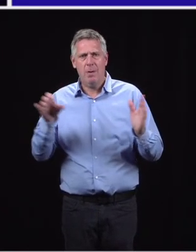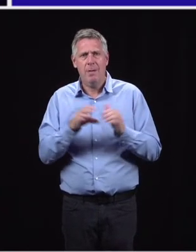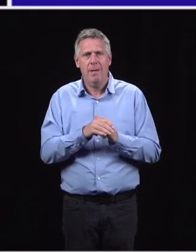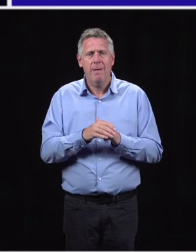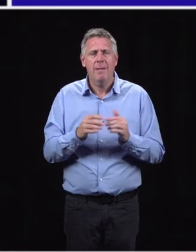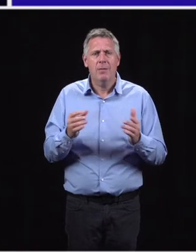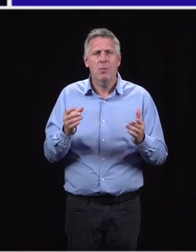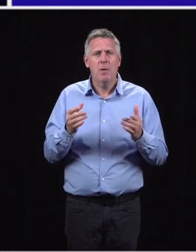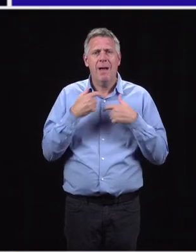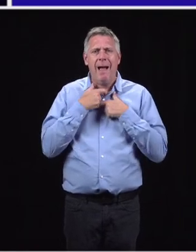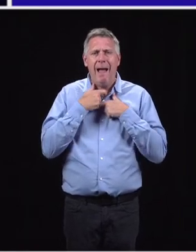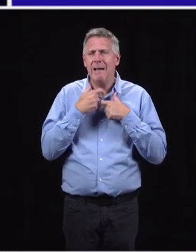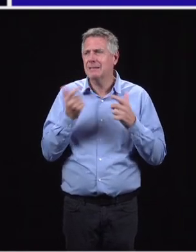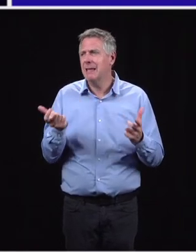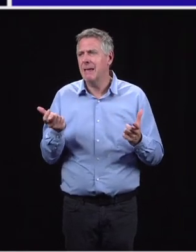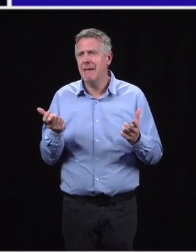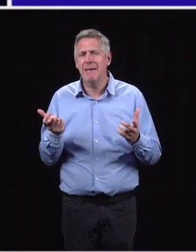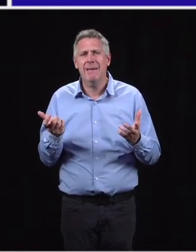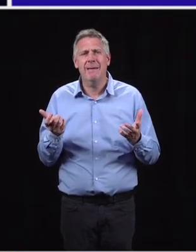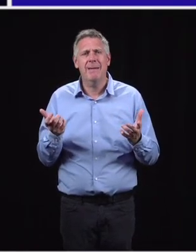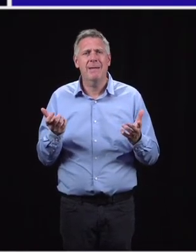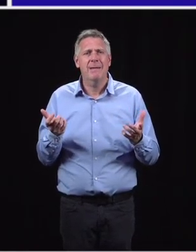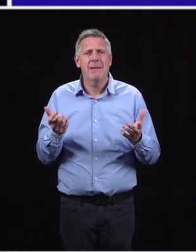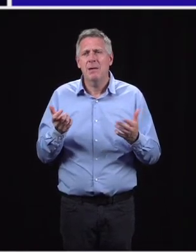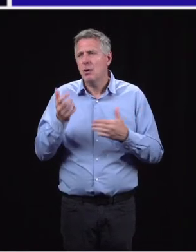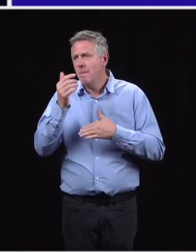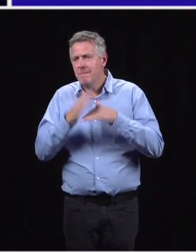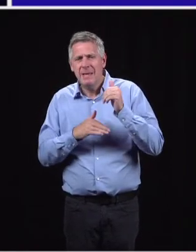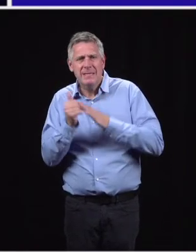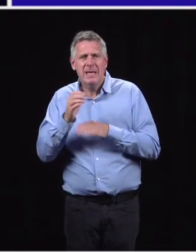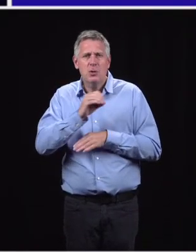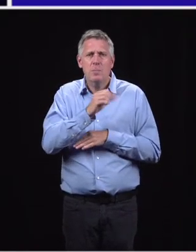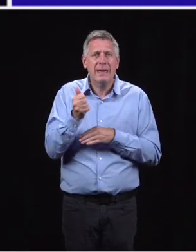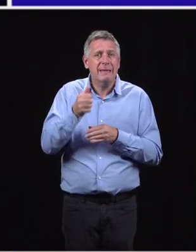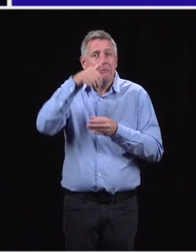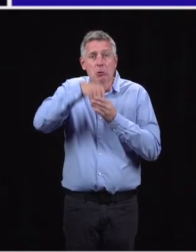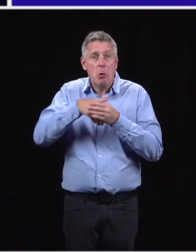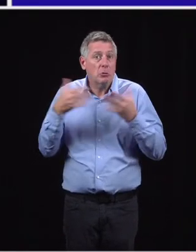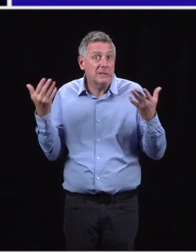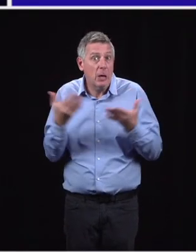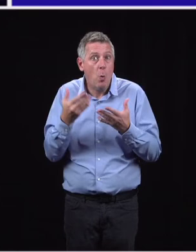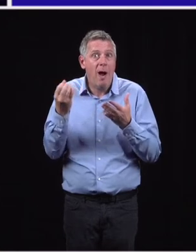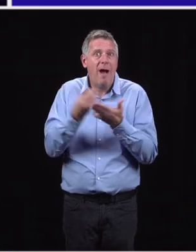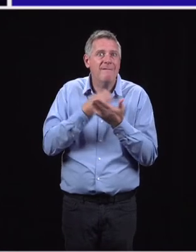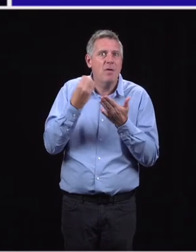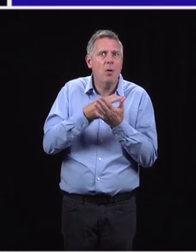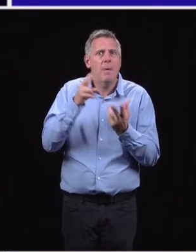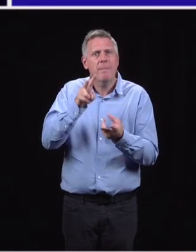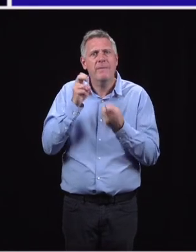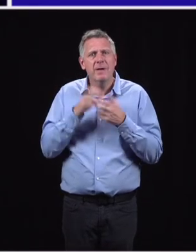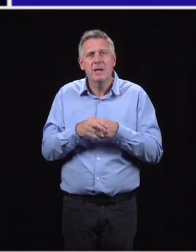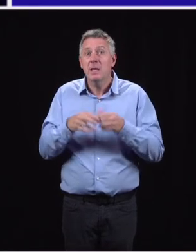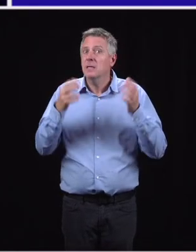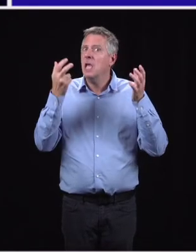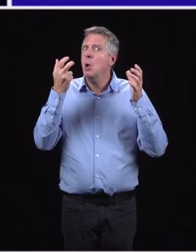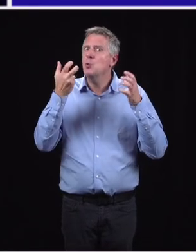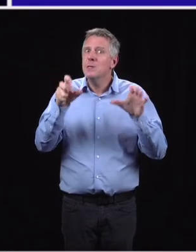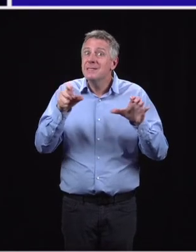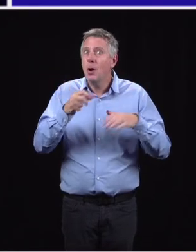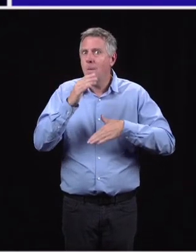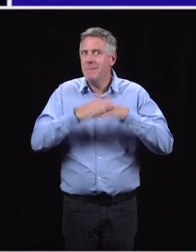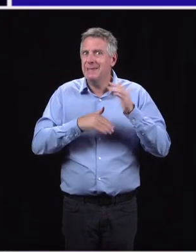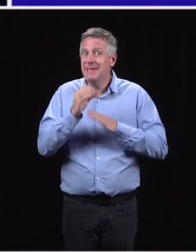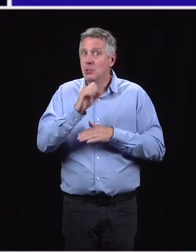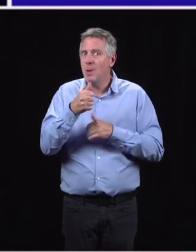avoir accès à ce que c'est les métiers du numérique aussi il y en a 800 quand même des métiers du numérique